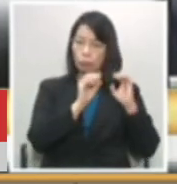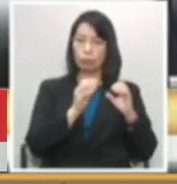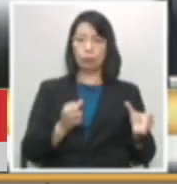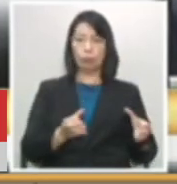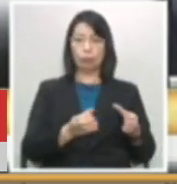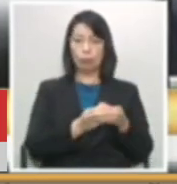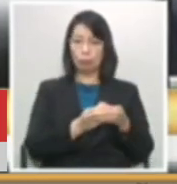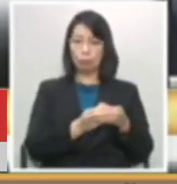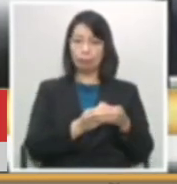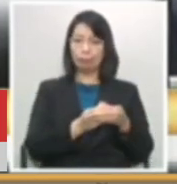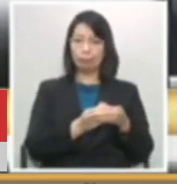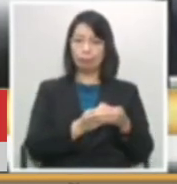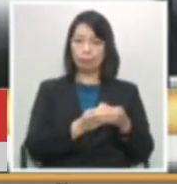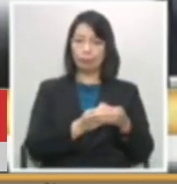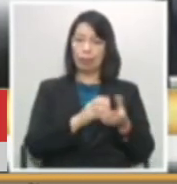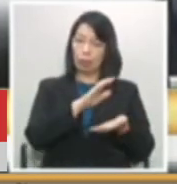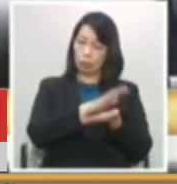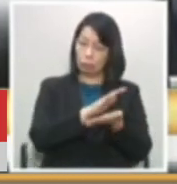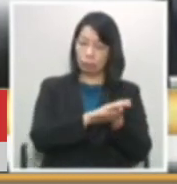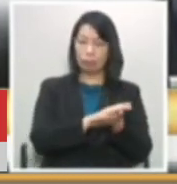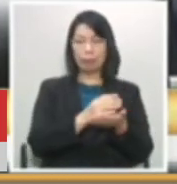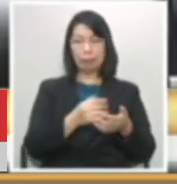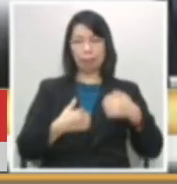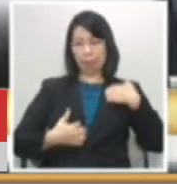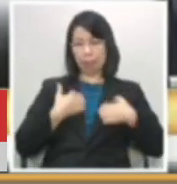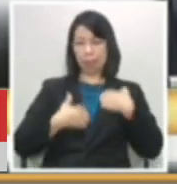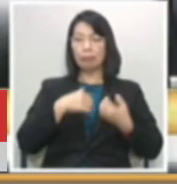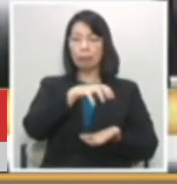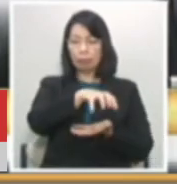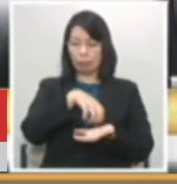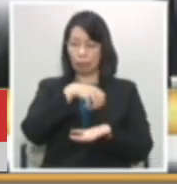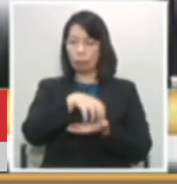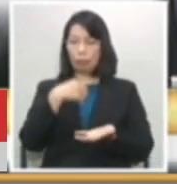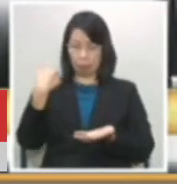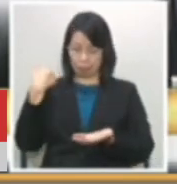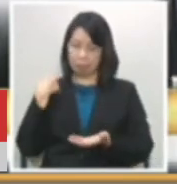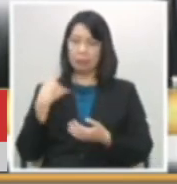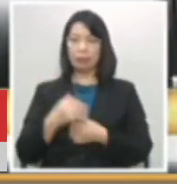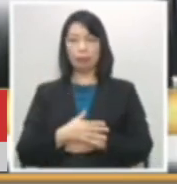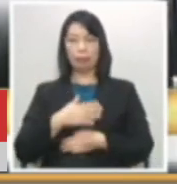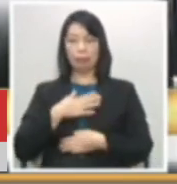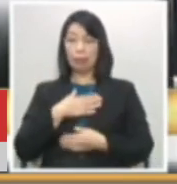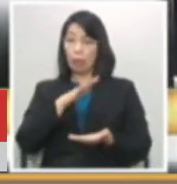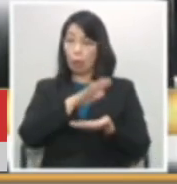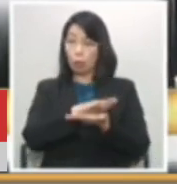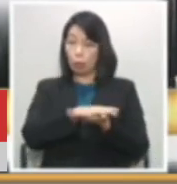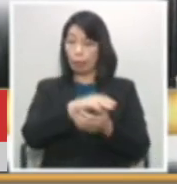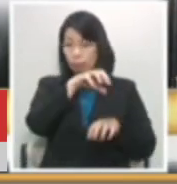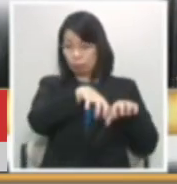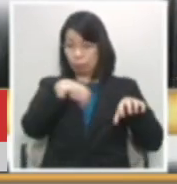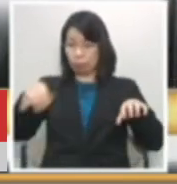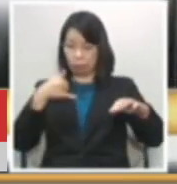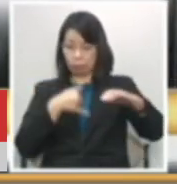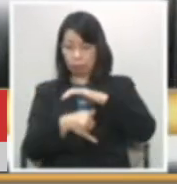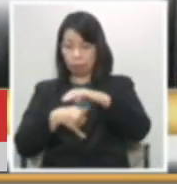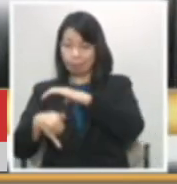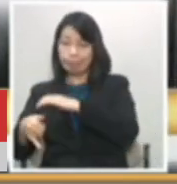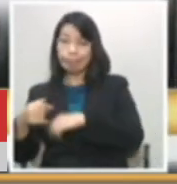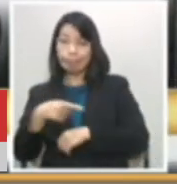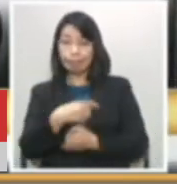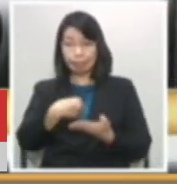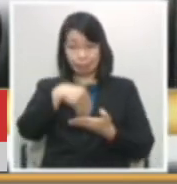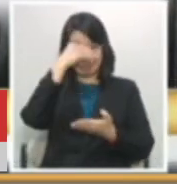อัดในสิ่งที่ถูกกระทำอยู่นะคะและหลายๆโรงเรียนที่ดิฉันได้ลงไปสัมผัสเด็กนักเรียน